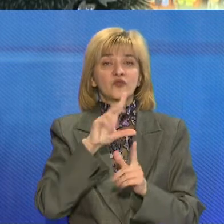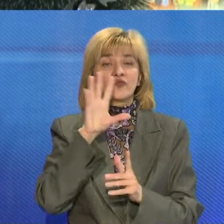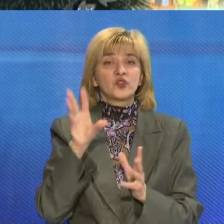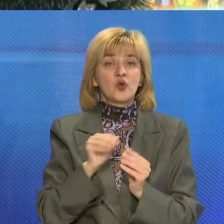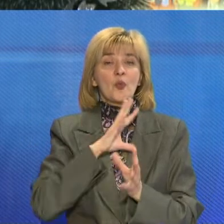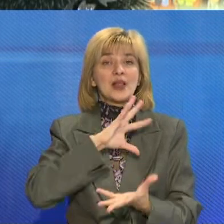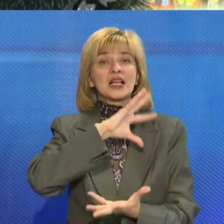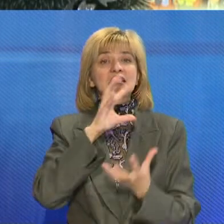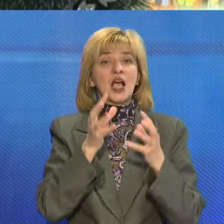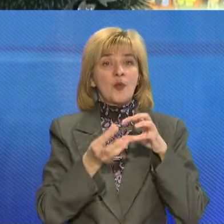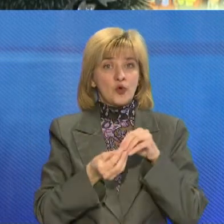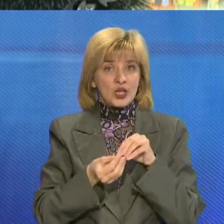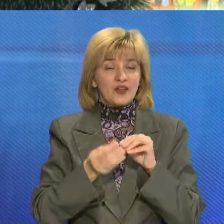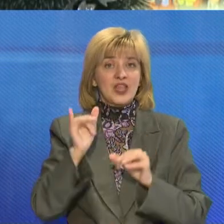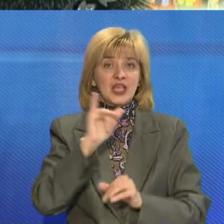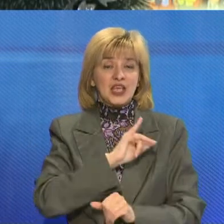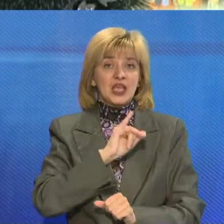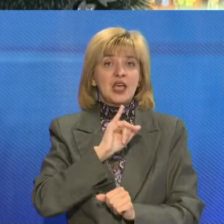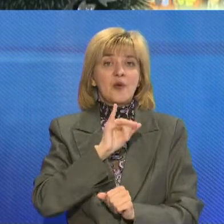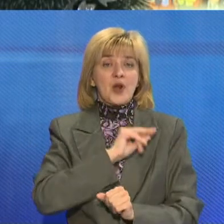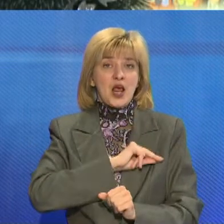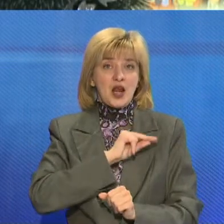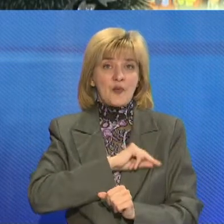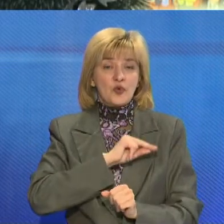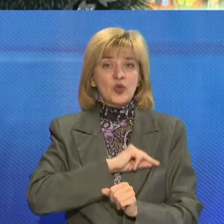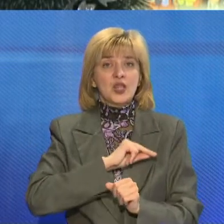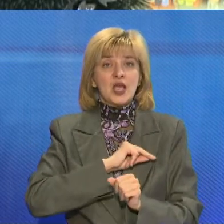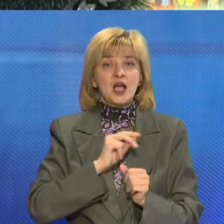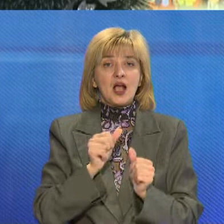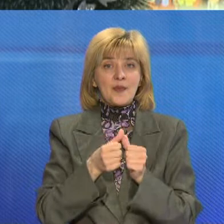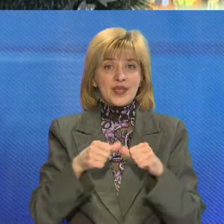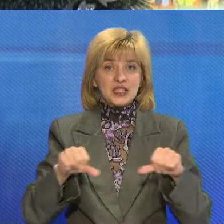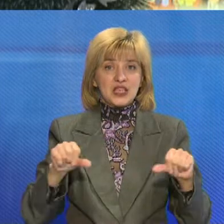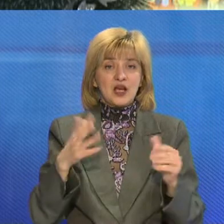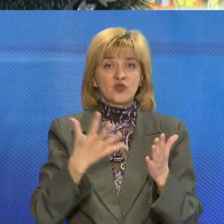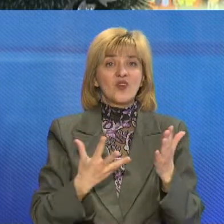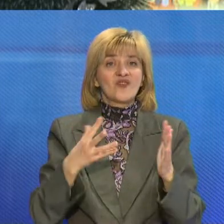саккумулировано, проработано Конституционной комиссией, которая несколько раз выносила